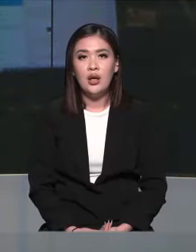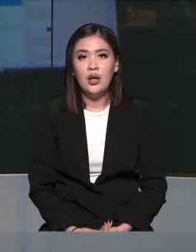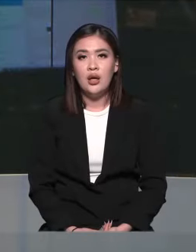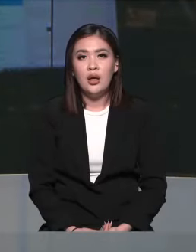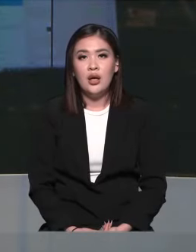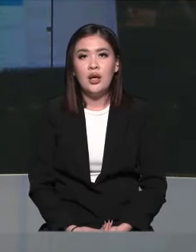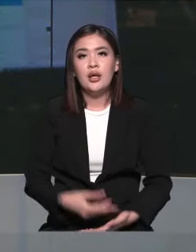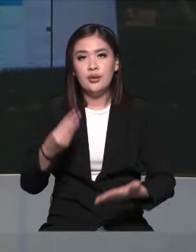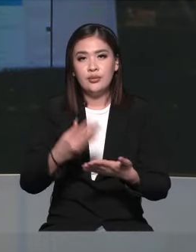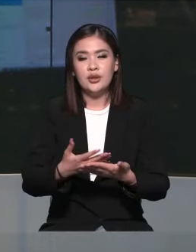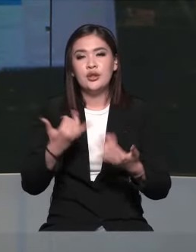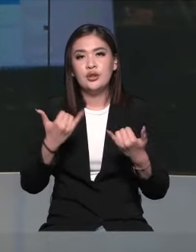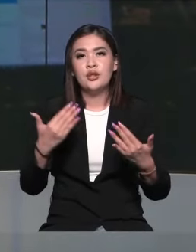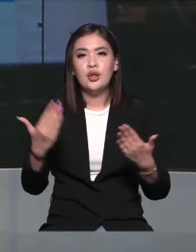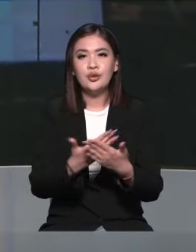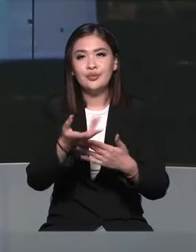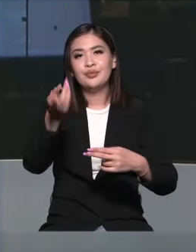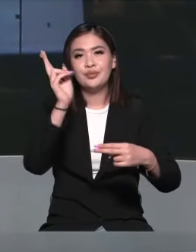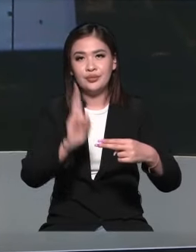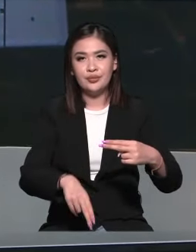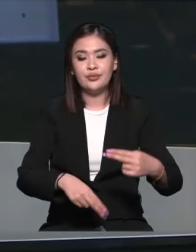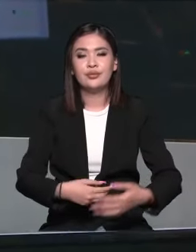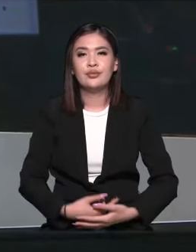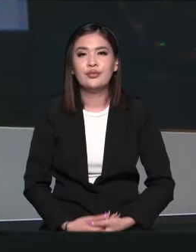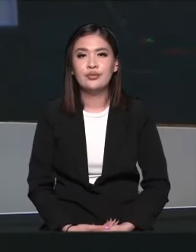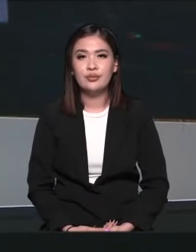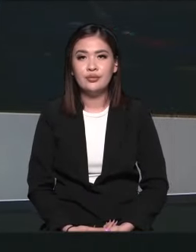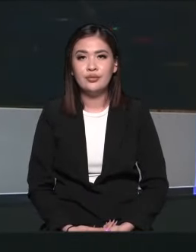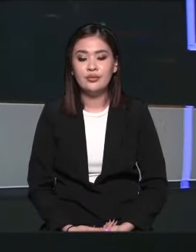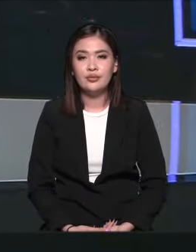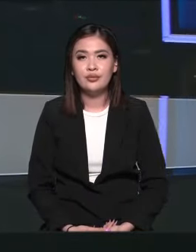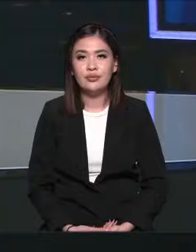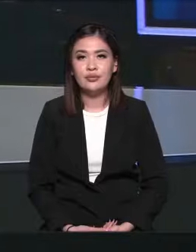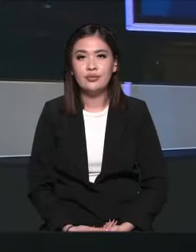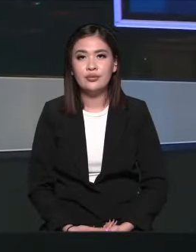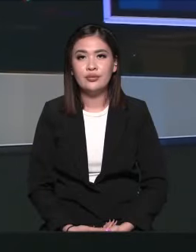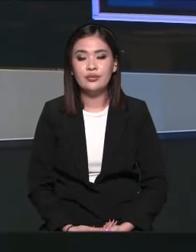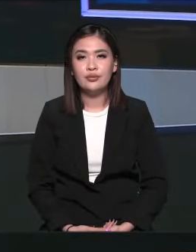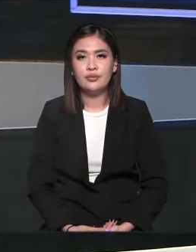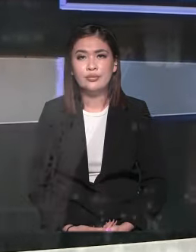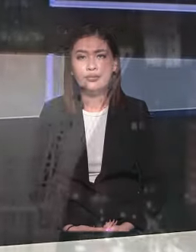Құрметті көрермен, жаңа уақыт осымен тәмам. Тікелей эфирде қайта жүздескенше сау болыңыздар.